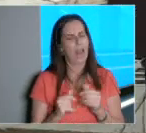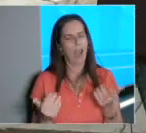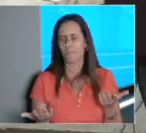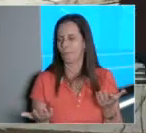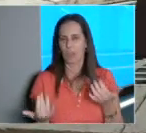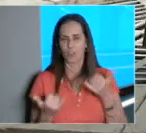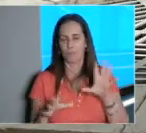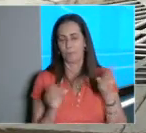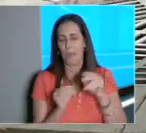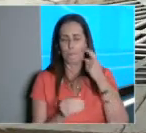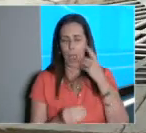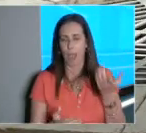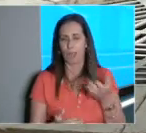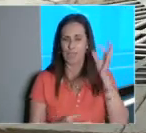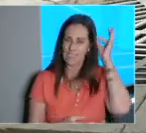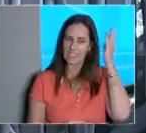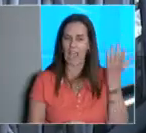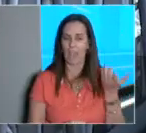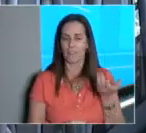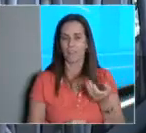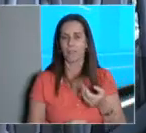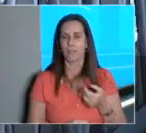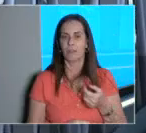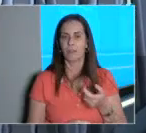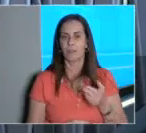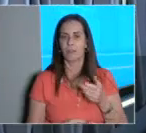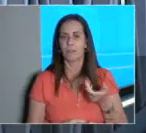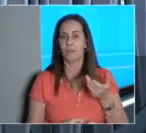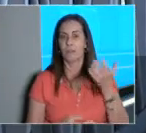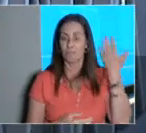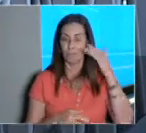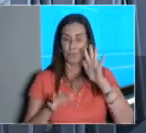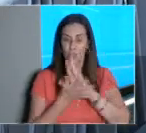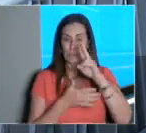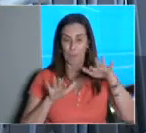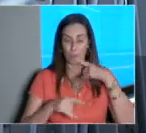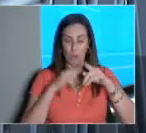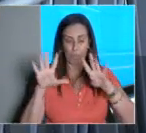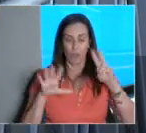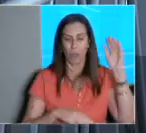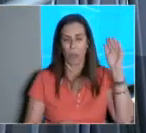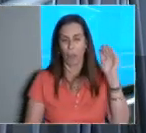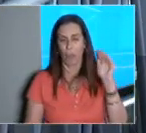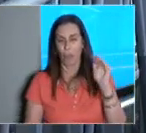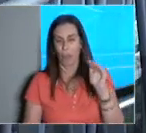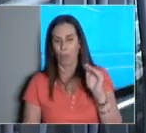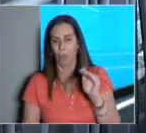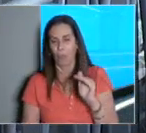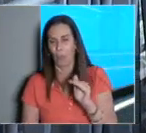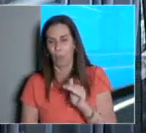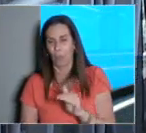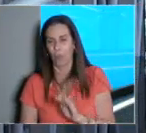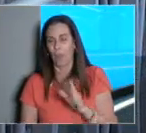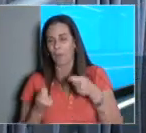הנה עכשיו זה גם מתערבב עם ברק וסתם שפיר. עוד שתי מפלגות כביכול. ימי ה-12 מנדטים של 92. וזה נהיה כמה חקים